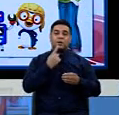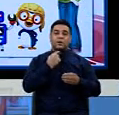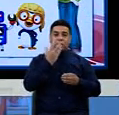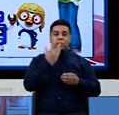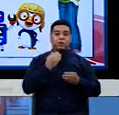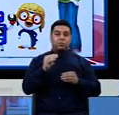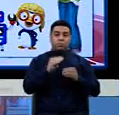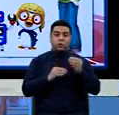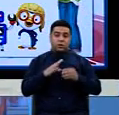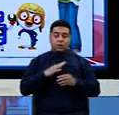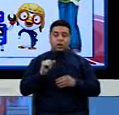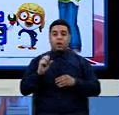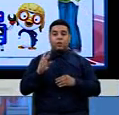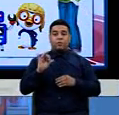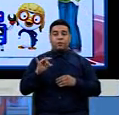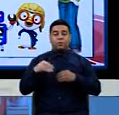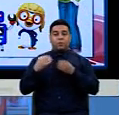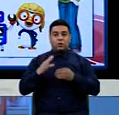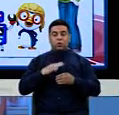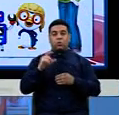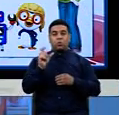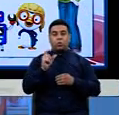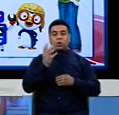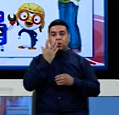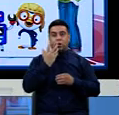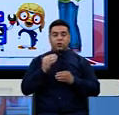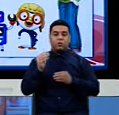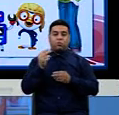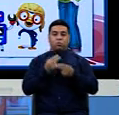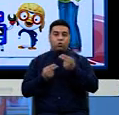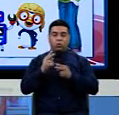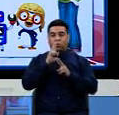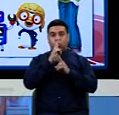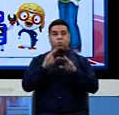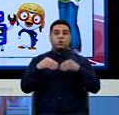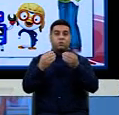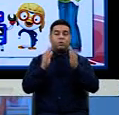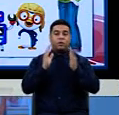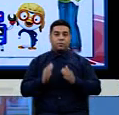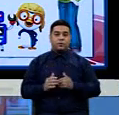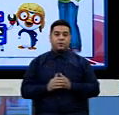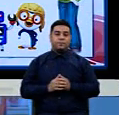rangga, Anvarga berilganini ko'k rangga bo'yab ko'rsatamiz.